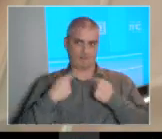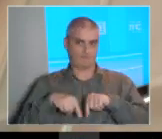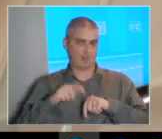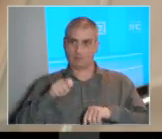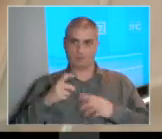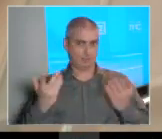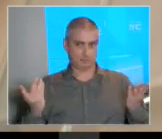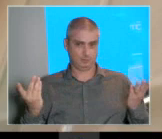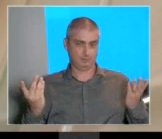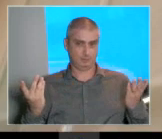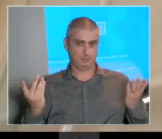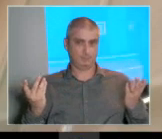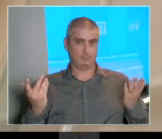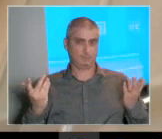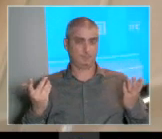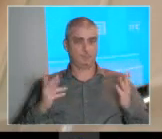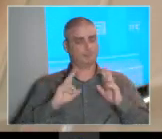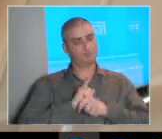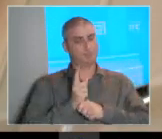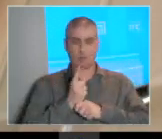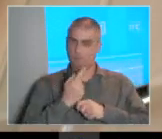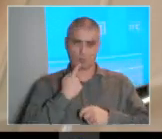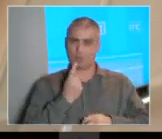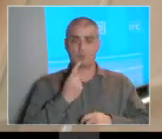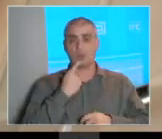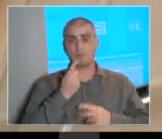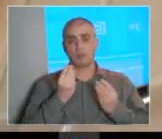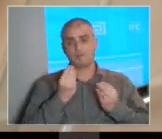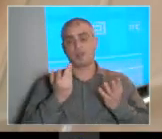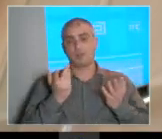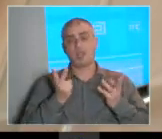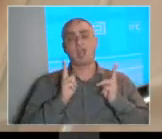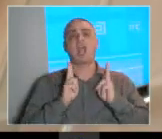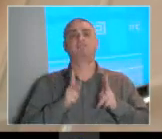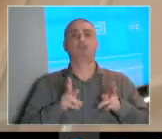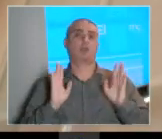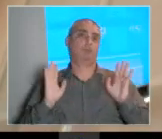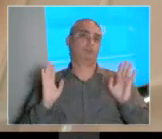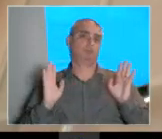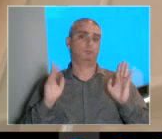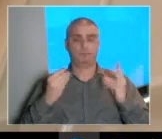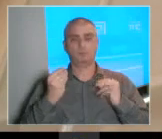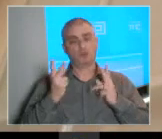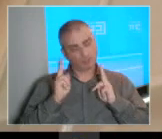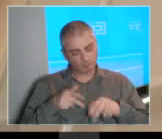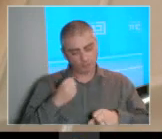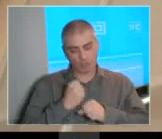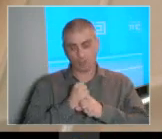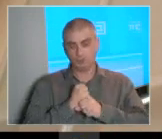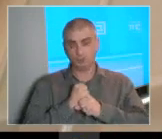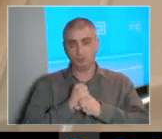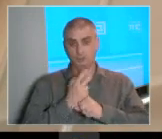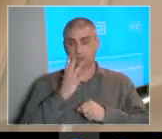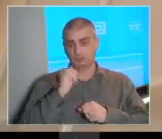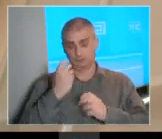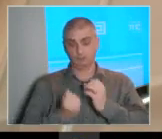ועדת כנסת באופן מיידי. הוא אמר הדבר הזה הוא כמובן אפשרי, הוא דבר שניתן לעשות אותו.